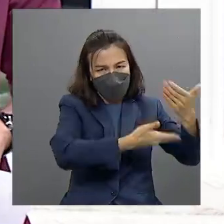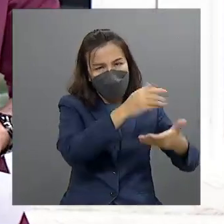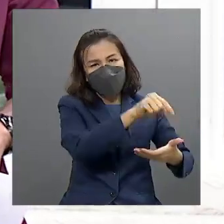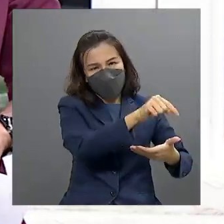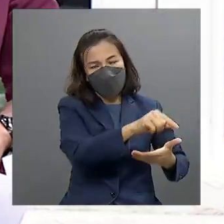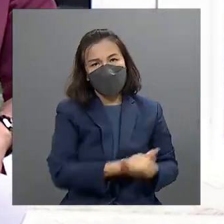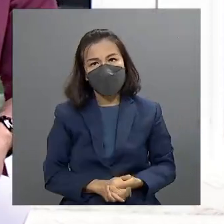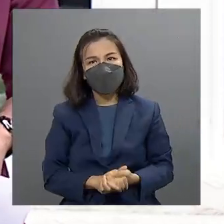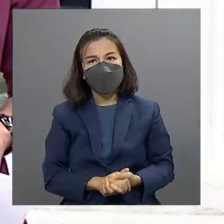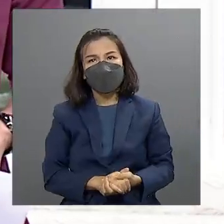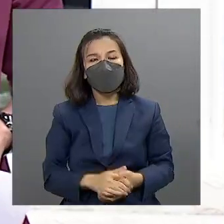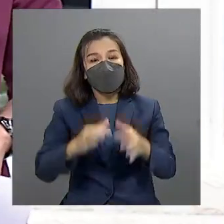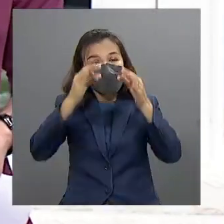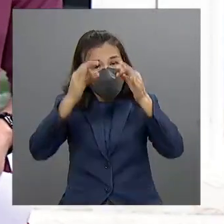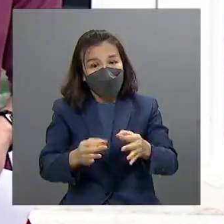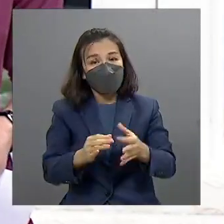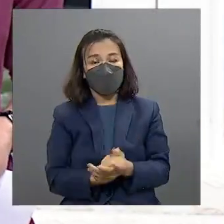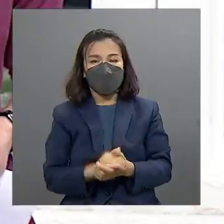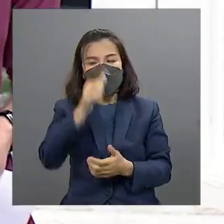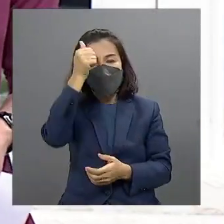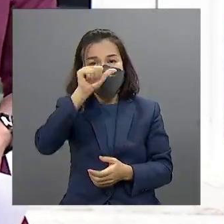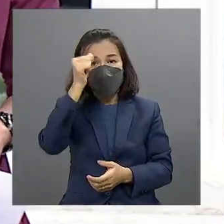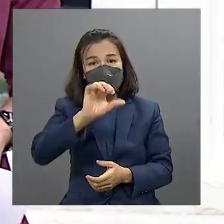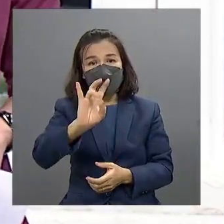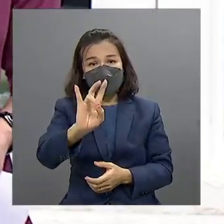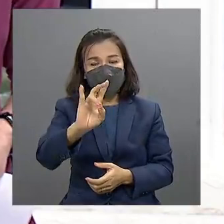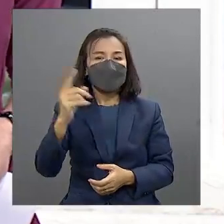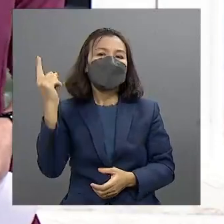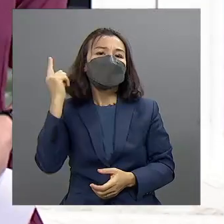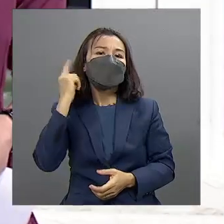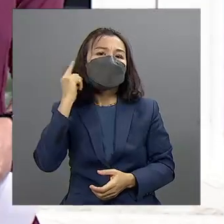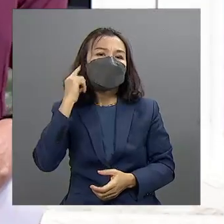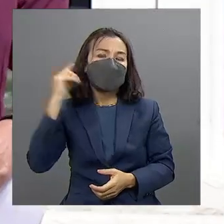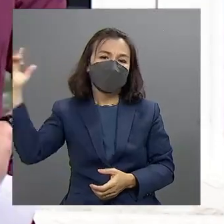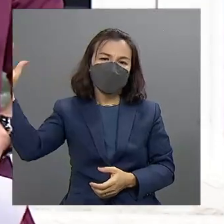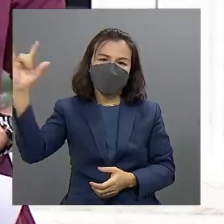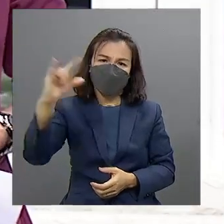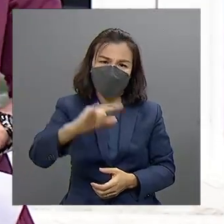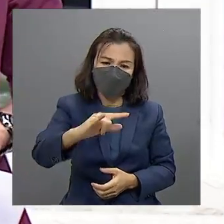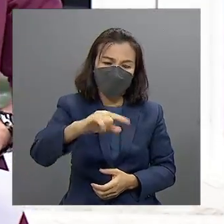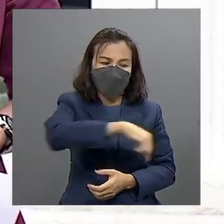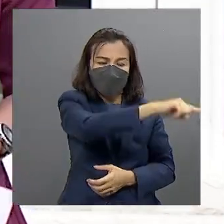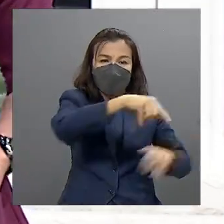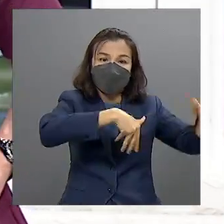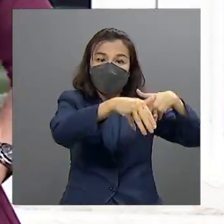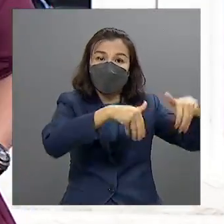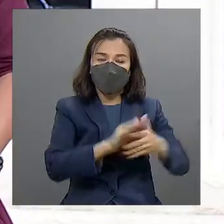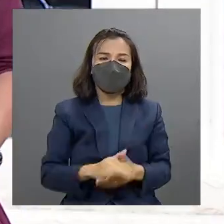ตองตกลงกันเจ็วนดูกันว่าเสียงของเครองบนกับเสียงชาวบ้าน..ใครจะเสียงดงไ้กัน